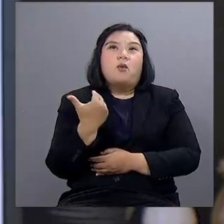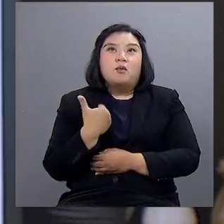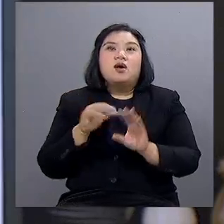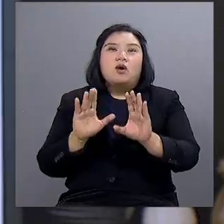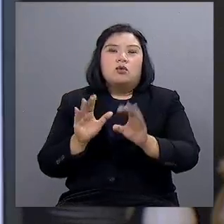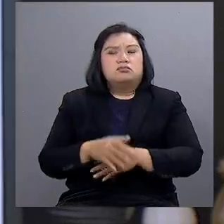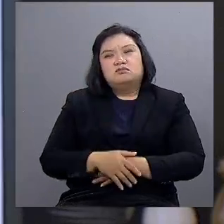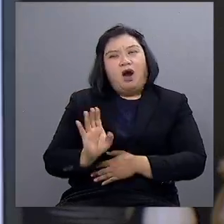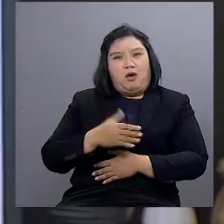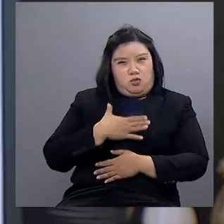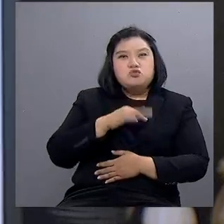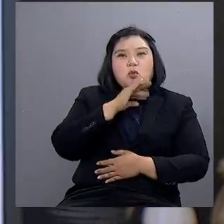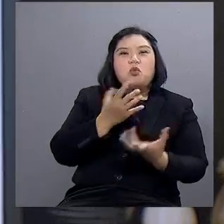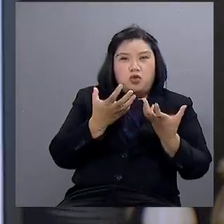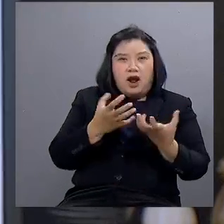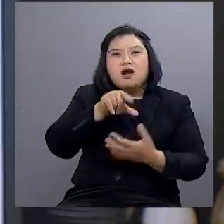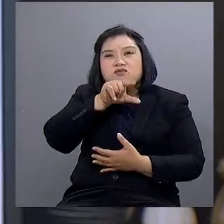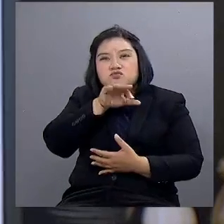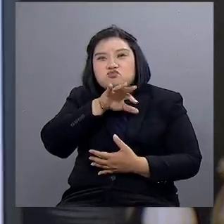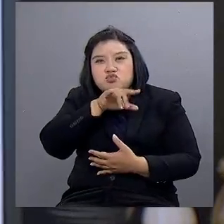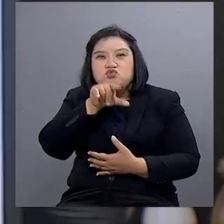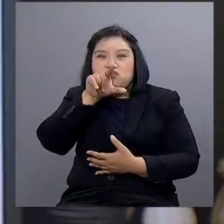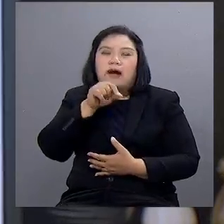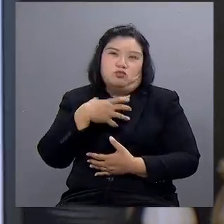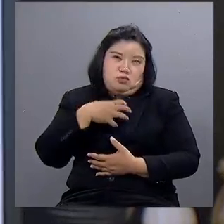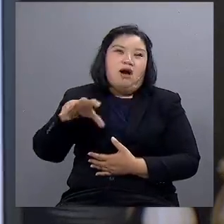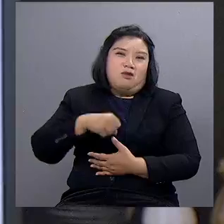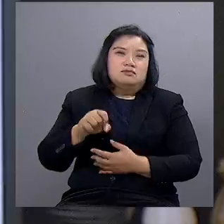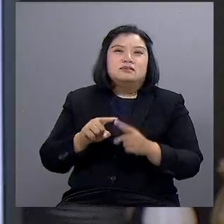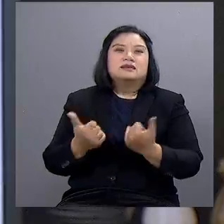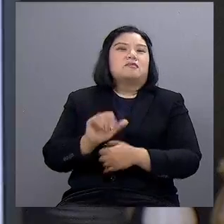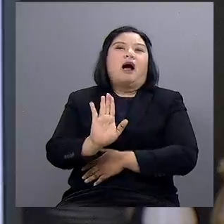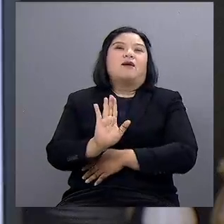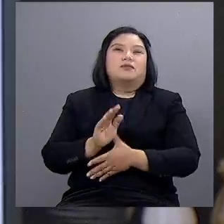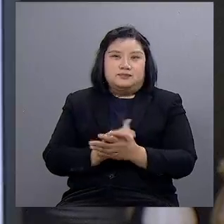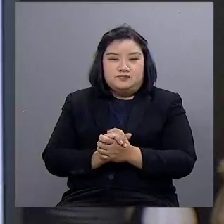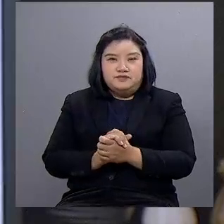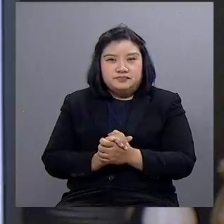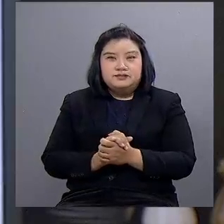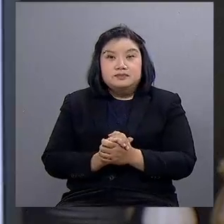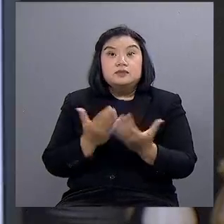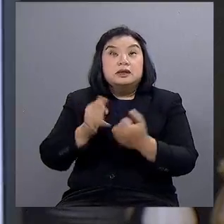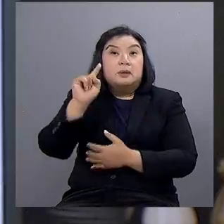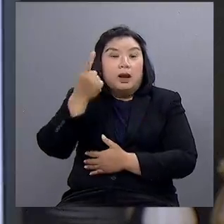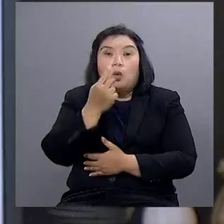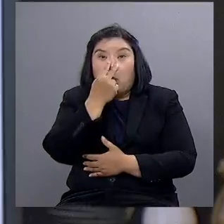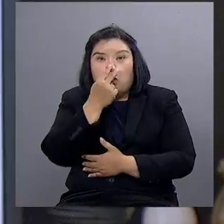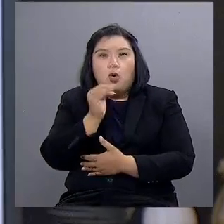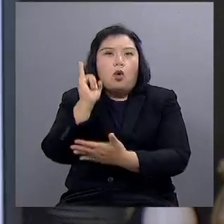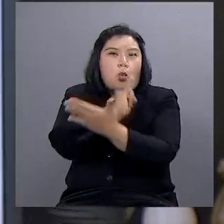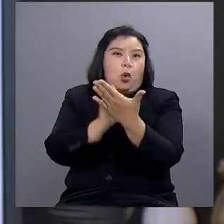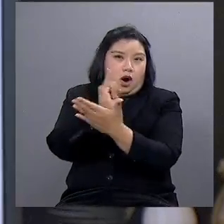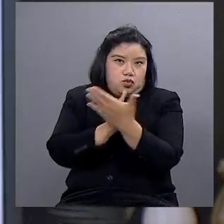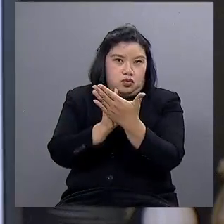ผมไก่ทอดของผมก่อนครับคุณผู้ชมครับพักเรื่องการทำเกษตรกรรมแล้วก็การหาเงินสักนิดหนึ่งนะครับไปชมภาพจิตรกรรมฝาผนังมีชีวิตครับจ